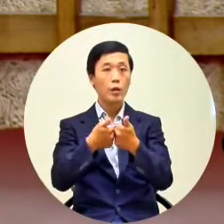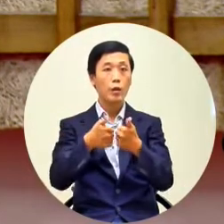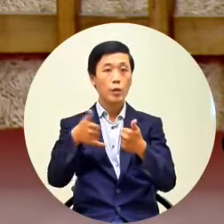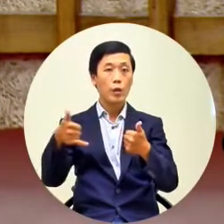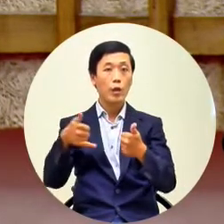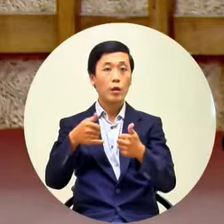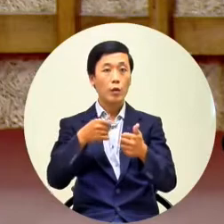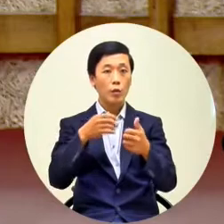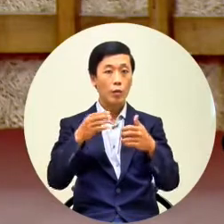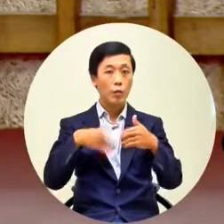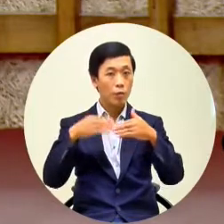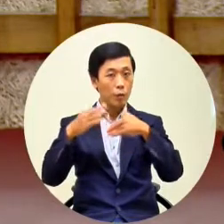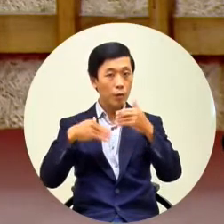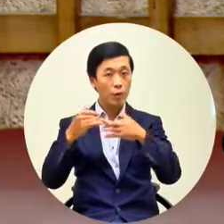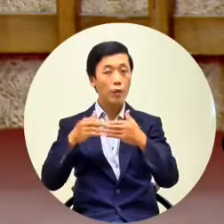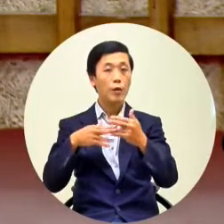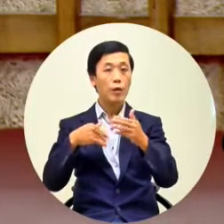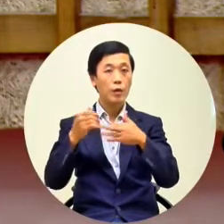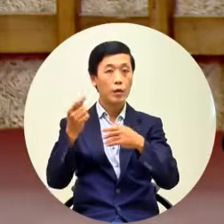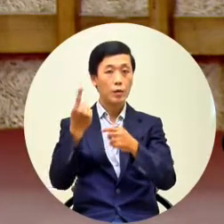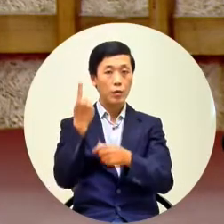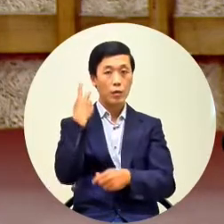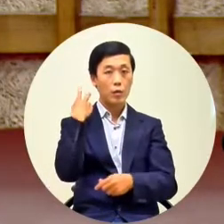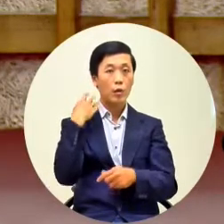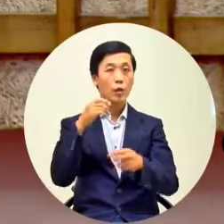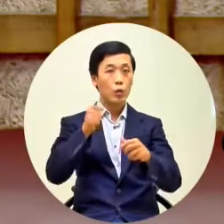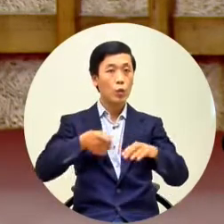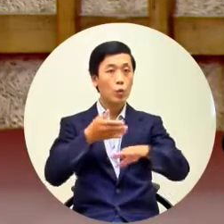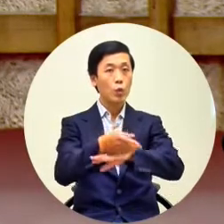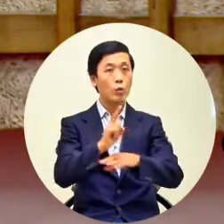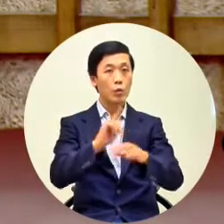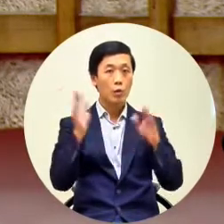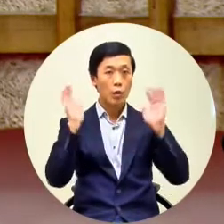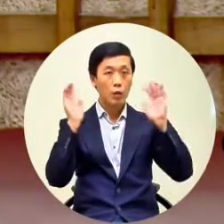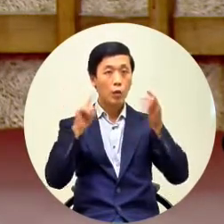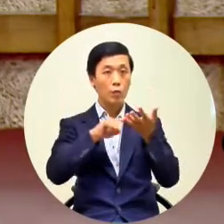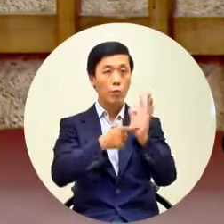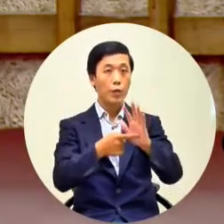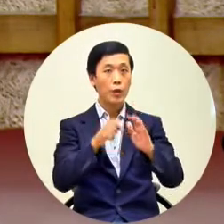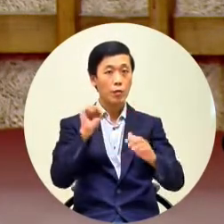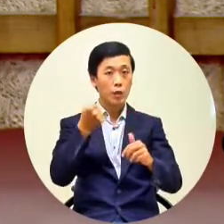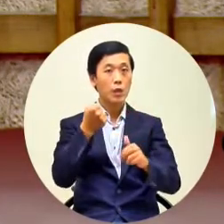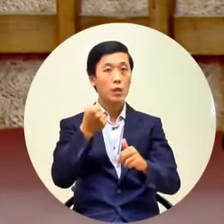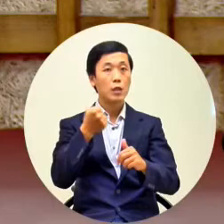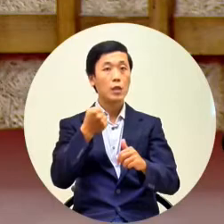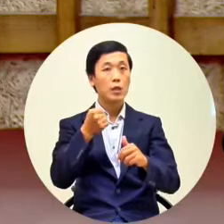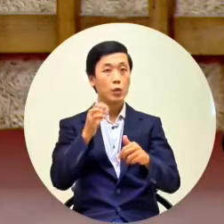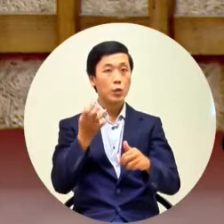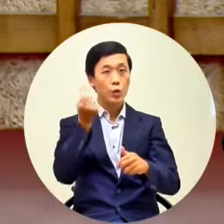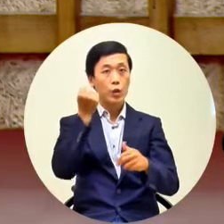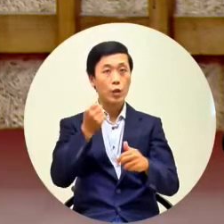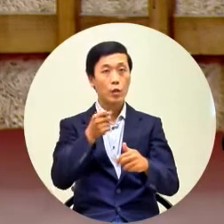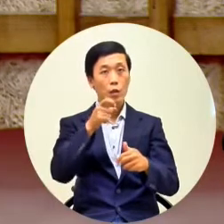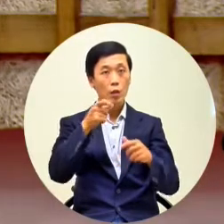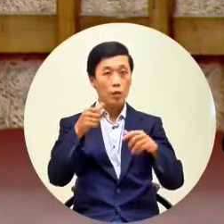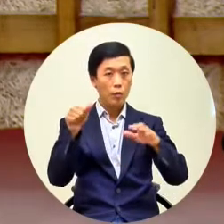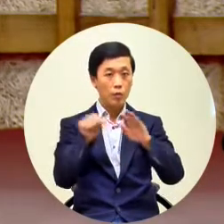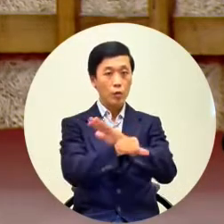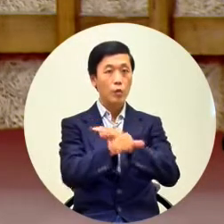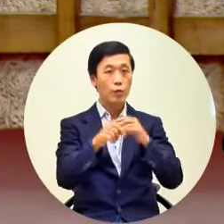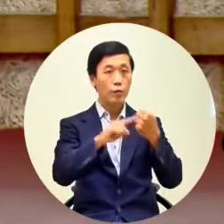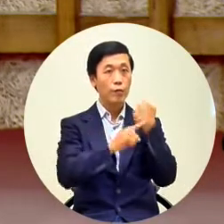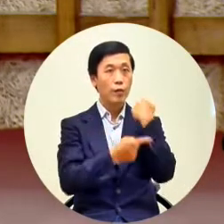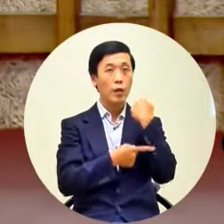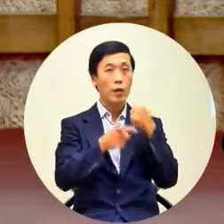在前几天也通过了这个儿童表意权入法，让未来的公园改造新